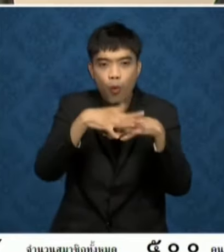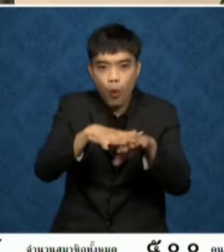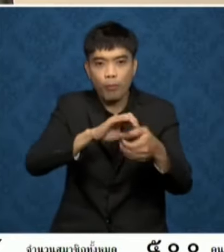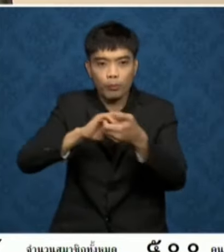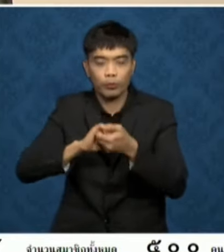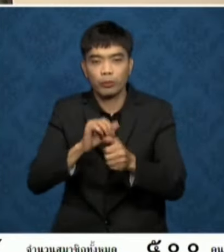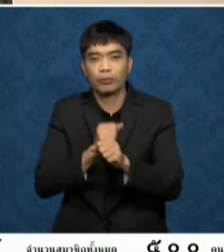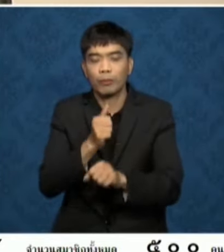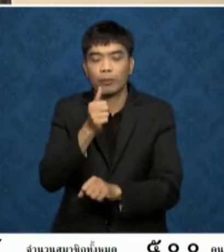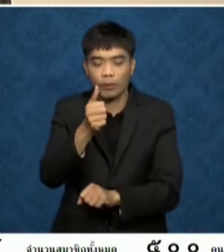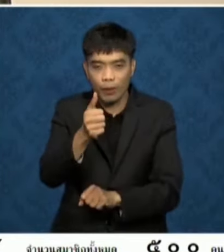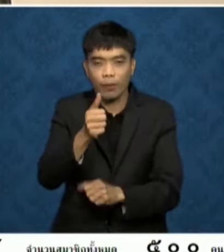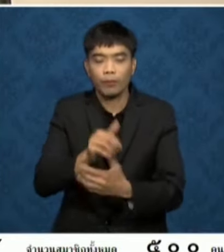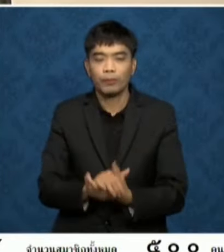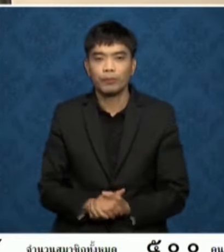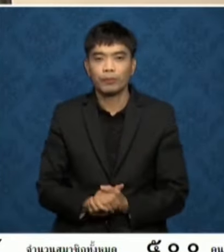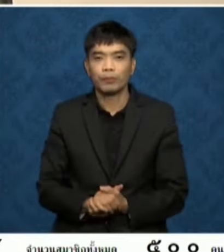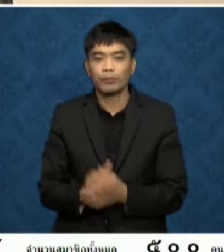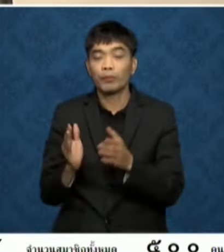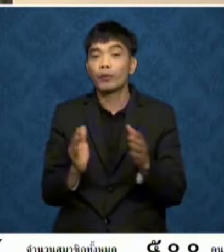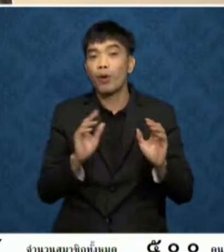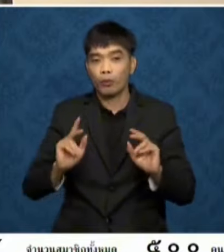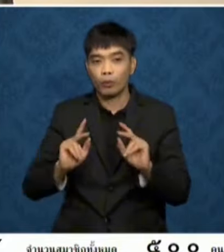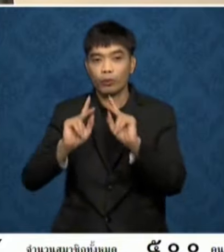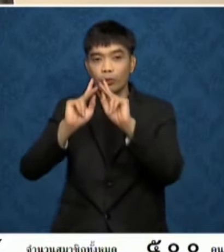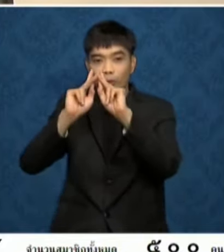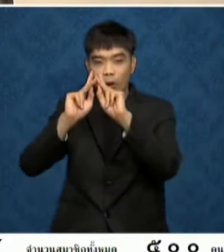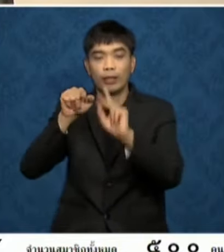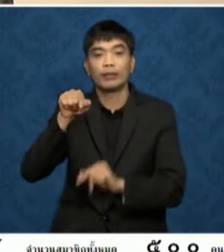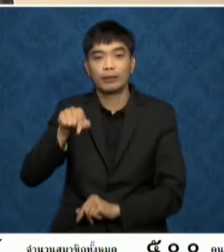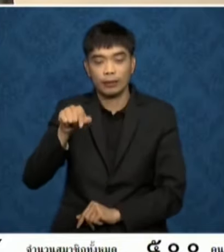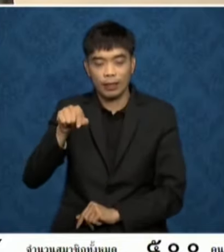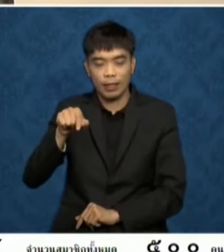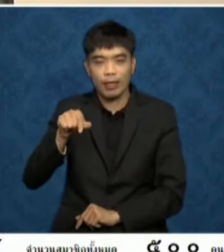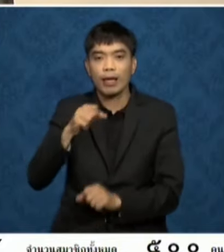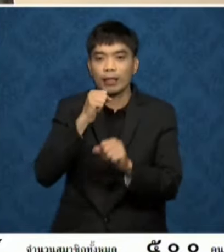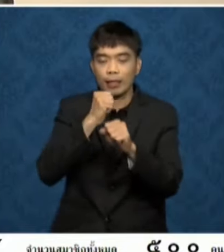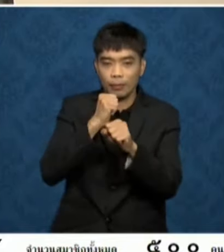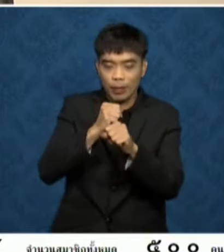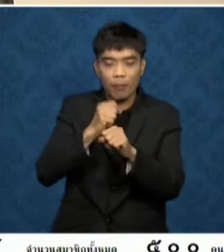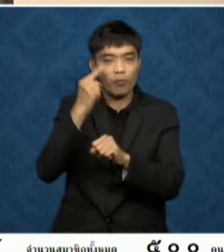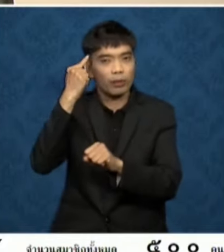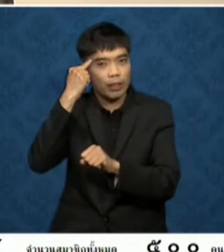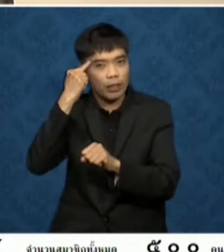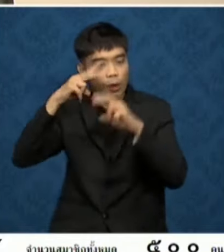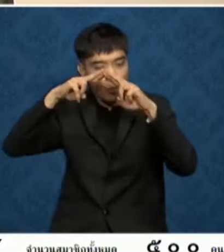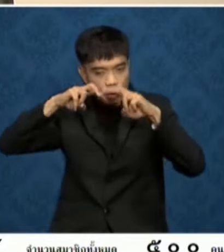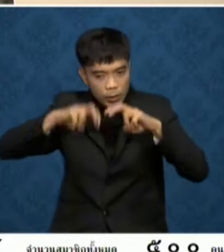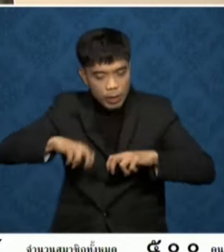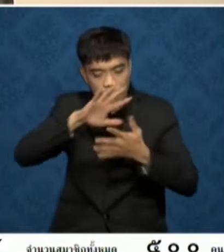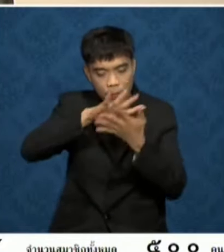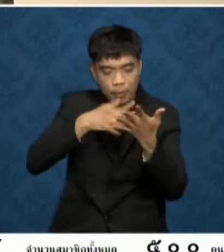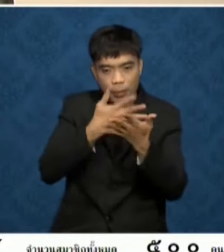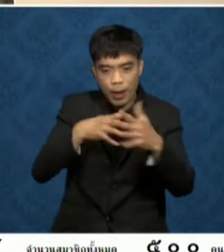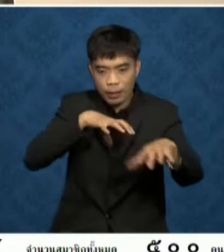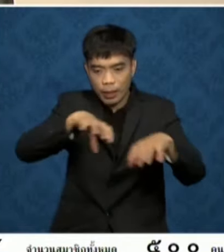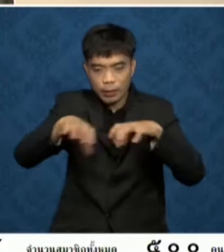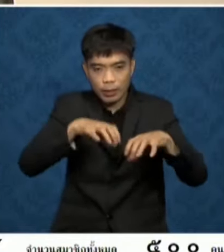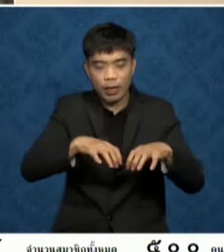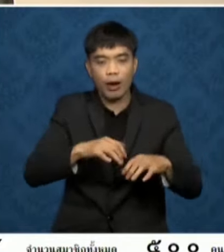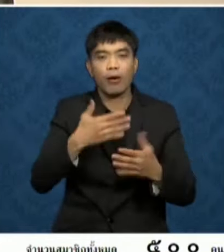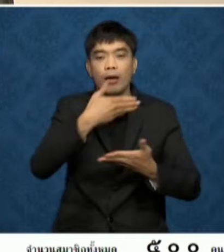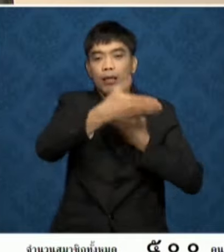ได้ค่ะแล้วก็ในส่วนของกระทรวงพาณิชย์เองนะคะก็จะพบว่ามีการปรับวิธีคิดแล้วก็แนวทางในการเชื่อมโยงตลาดไทยกับตลาดต่